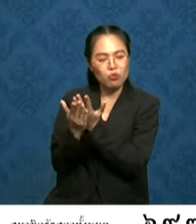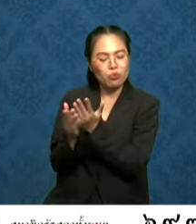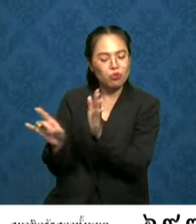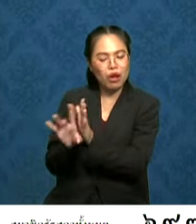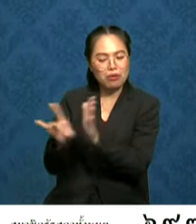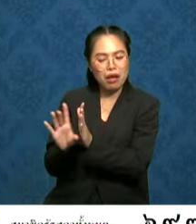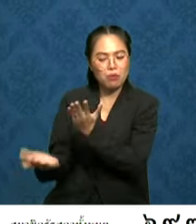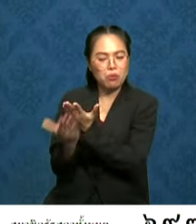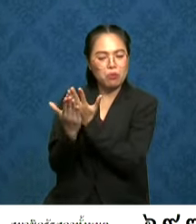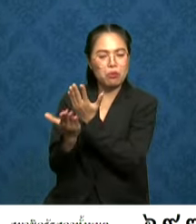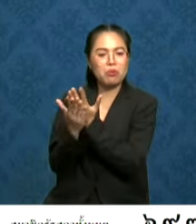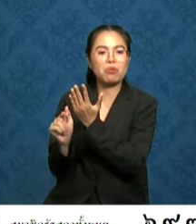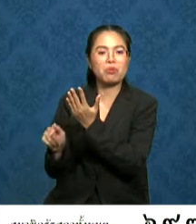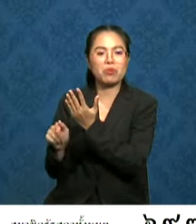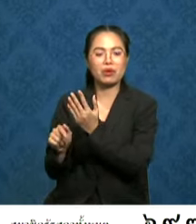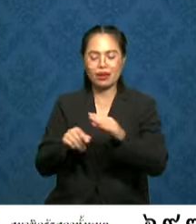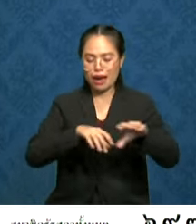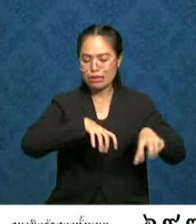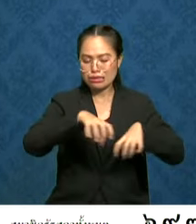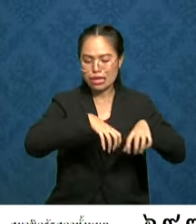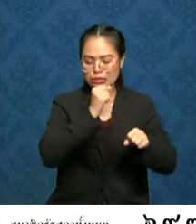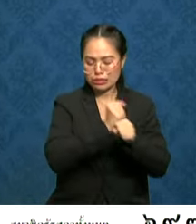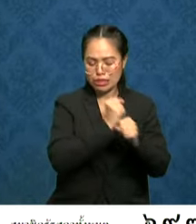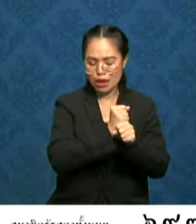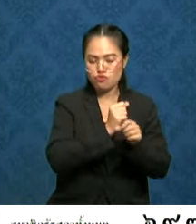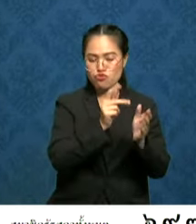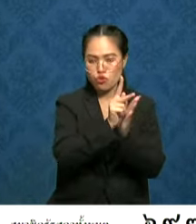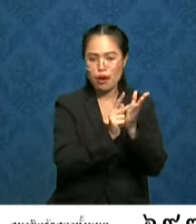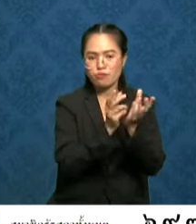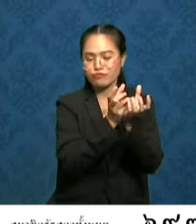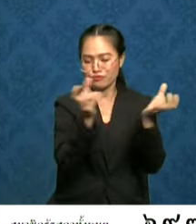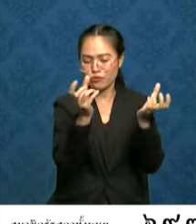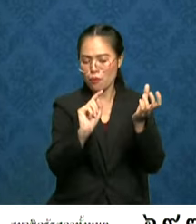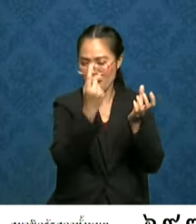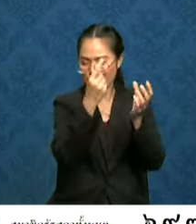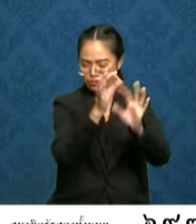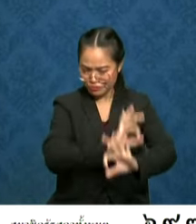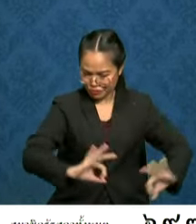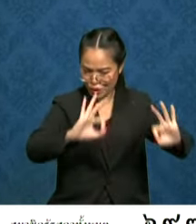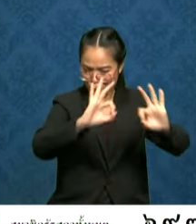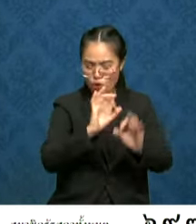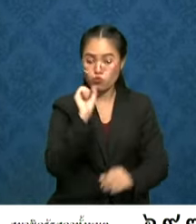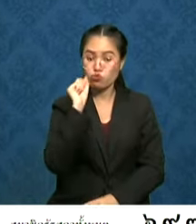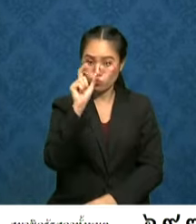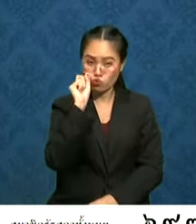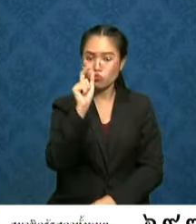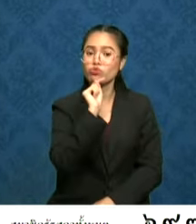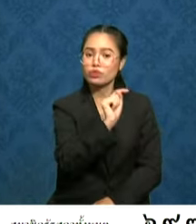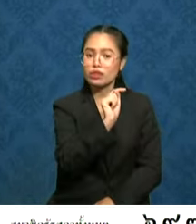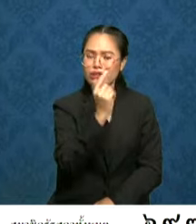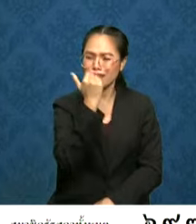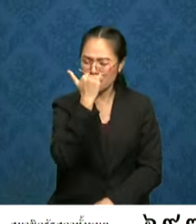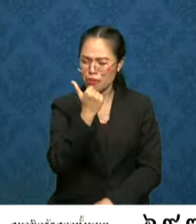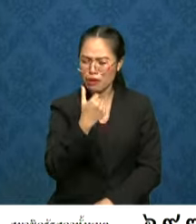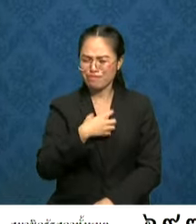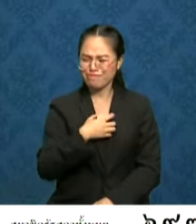ก็ไม่รู้ทั้งที่การจัดทำรัฐธรรมนูญฉบับใหม่เป็นเรื่องที่สำคัญและเร่งด่วนแต่ทำไมไม่กล้าสัญญ